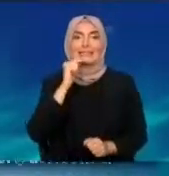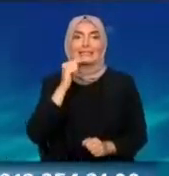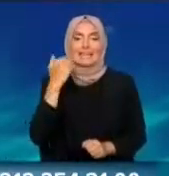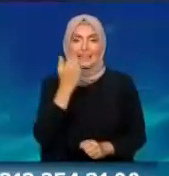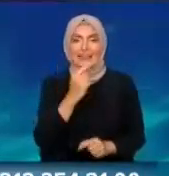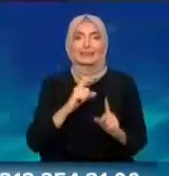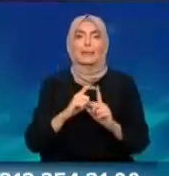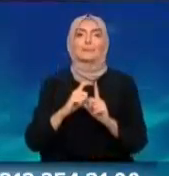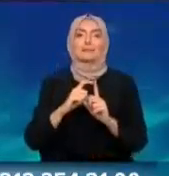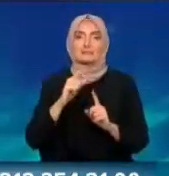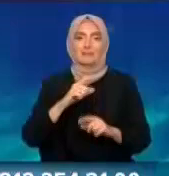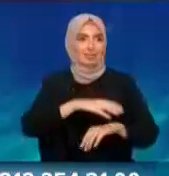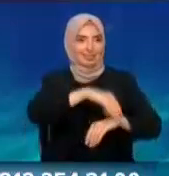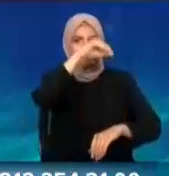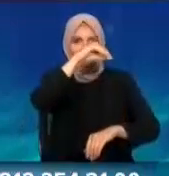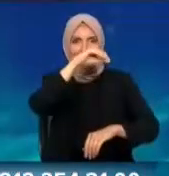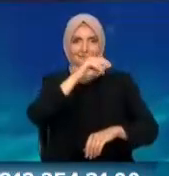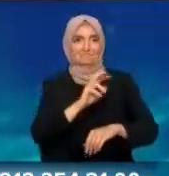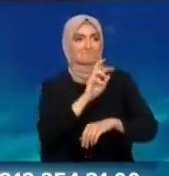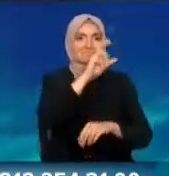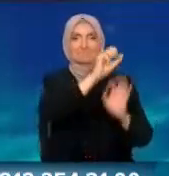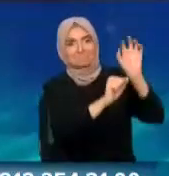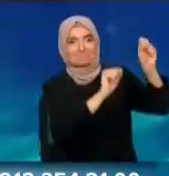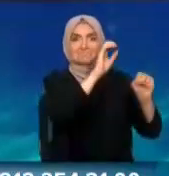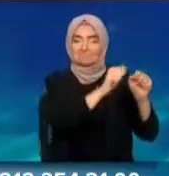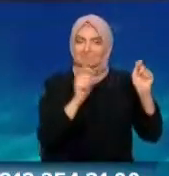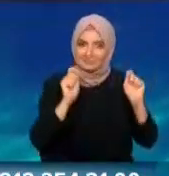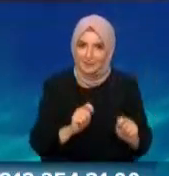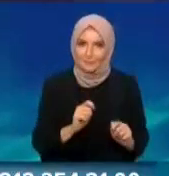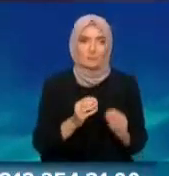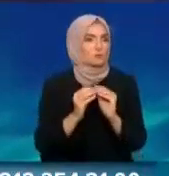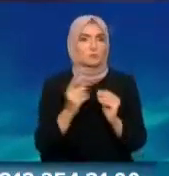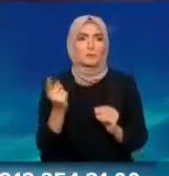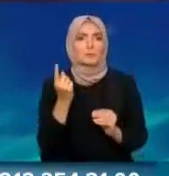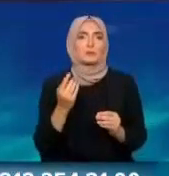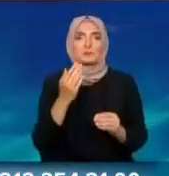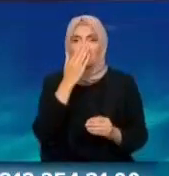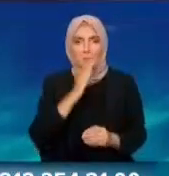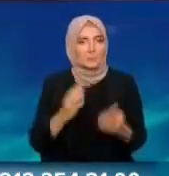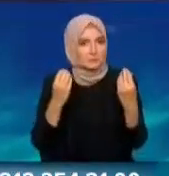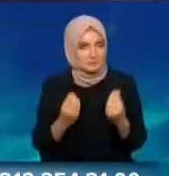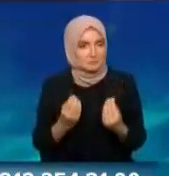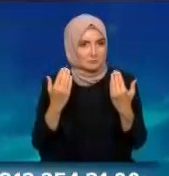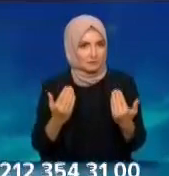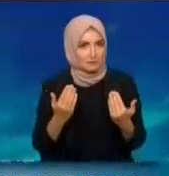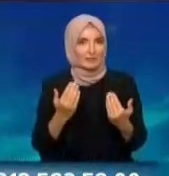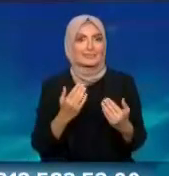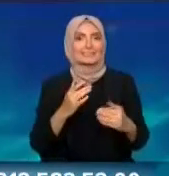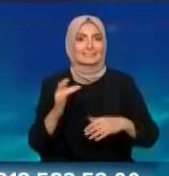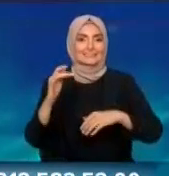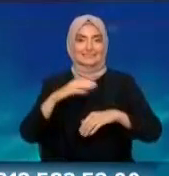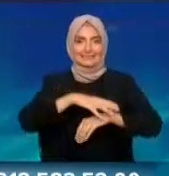tırmandı. Her şey ilk başlarda güzeldi, bir sorun yoktu. Ta ki zirveye gelene kadar. Doktor zirveye yaklaştıkları